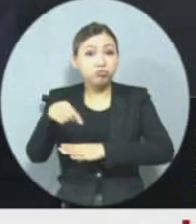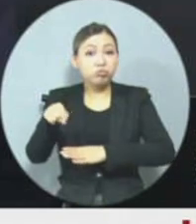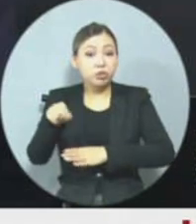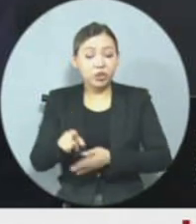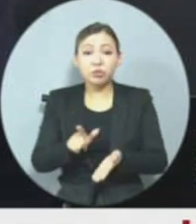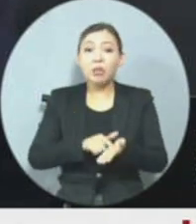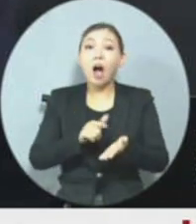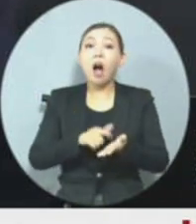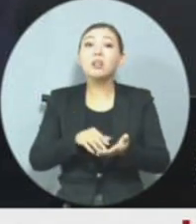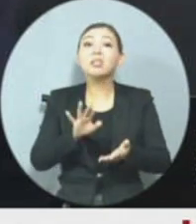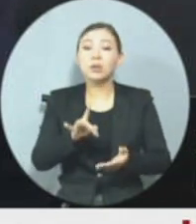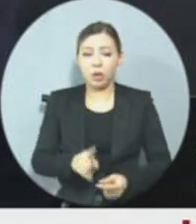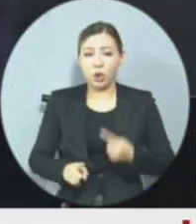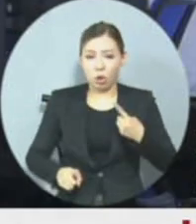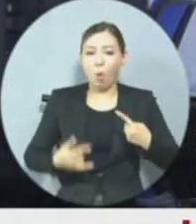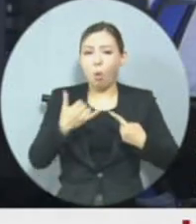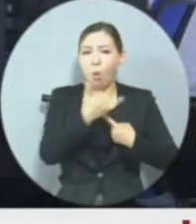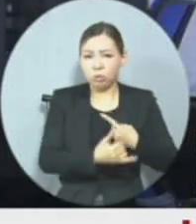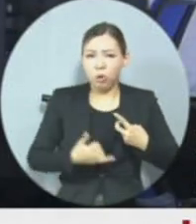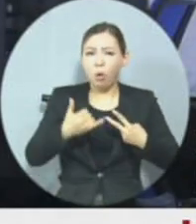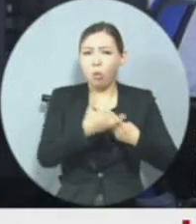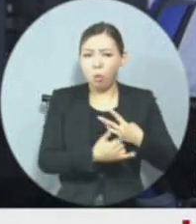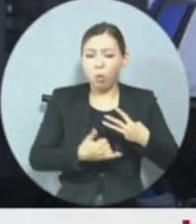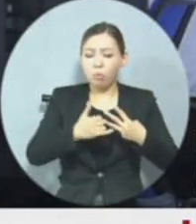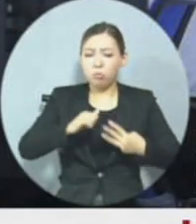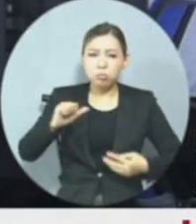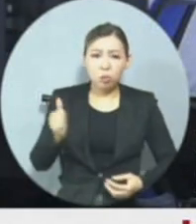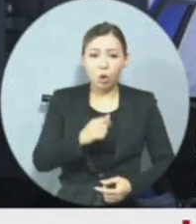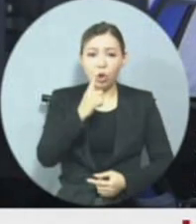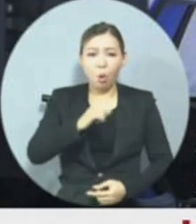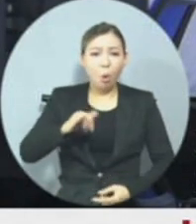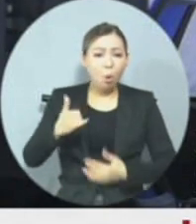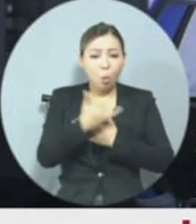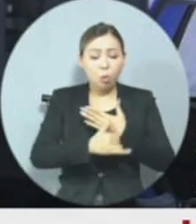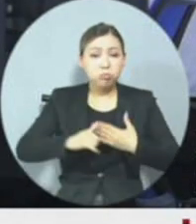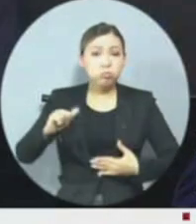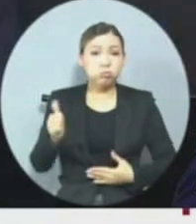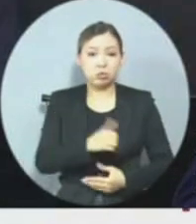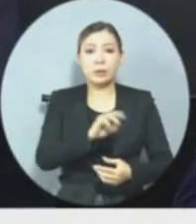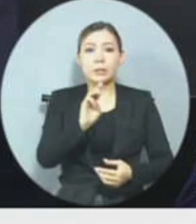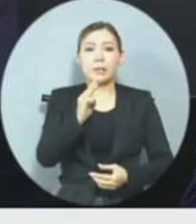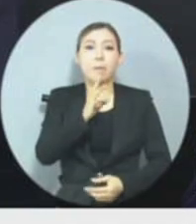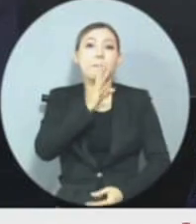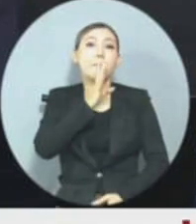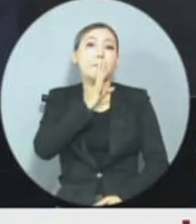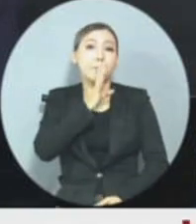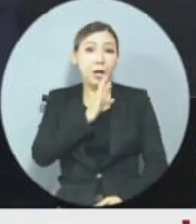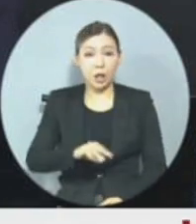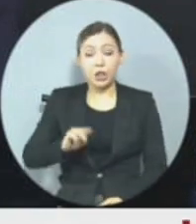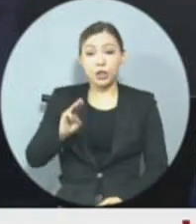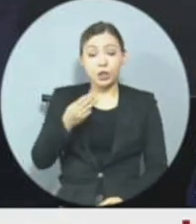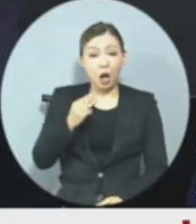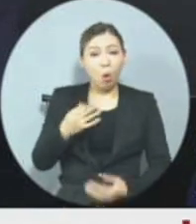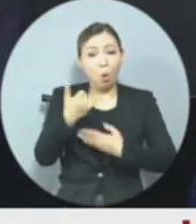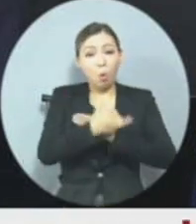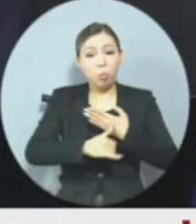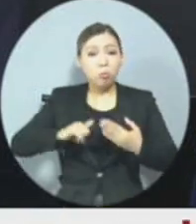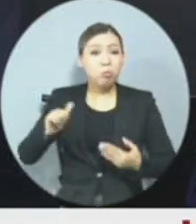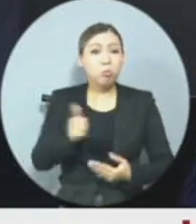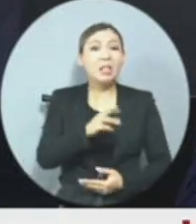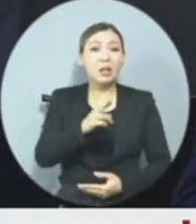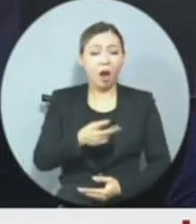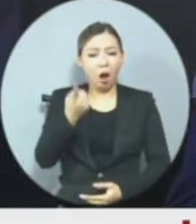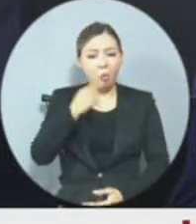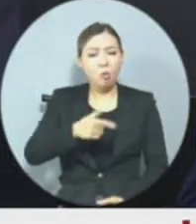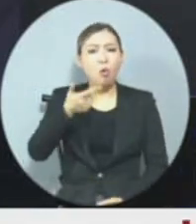болгон төрийн албаны шалгалт авч байгаа зас. Ингээ удирдлагын тутам ерхий шалгалт авах болсон нь ерөөсөө хамгийн гол нь өндөр